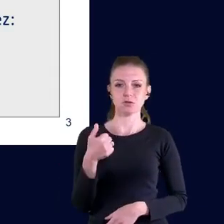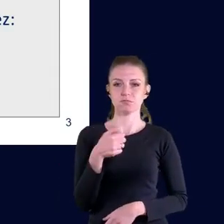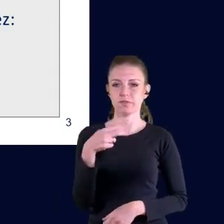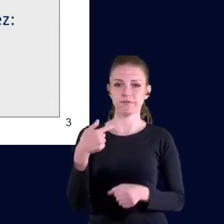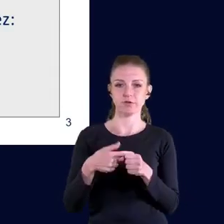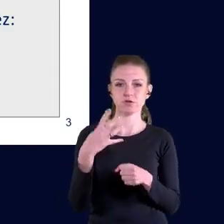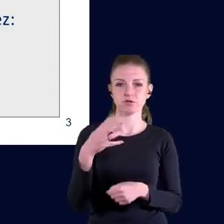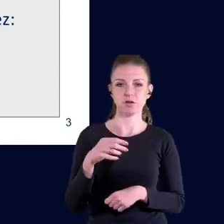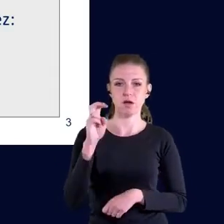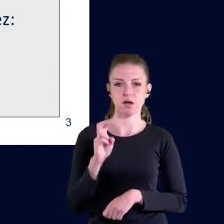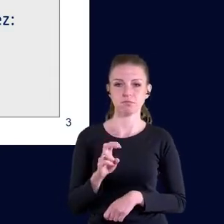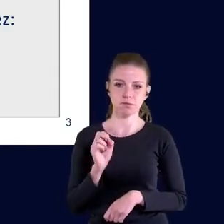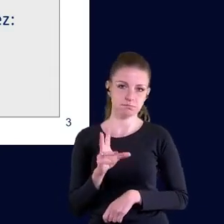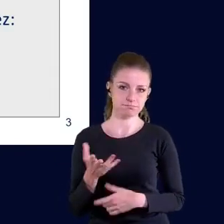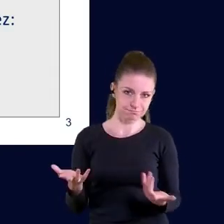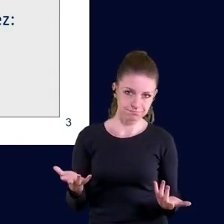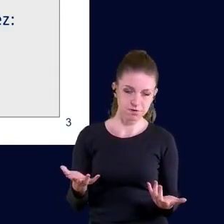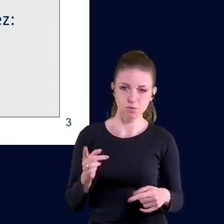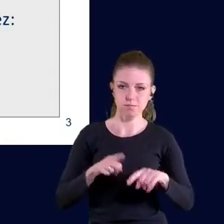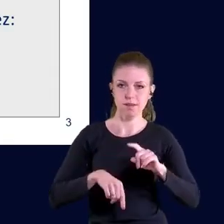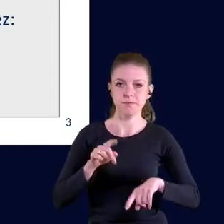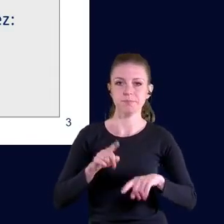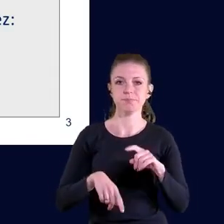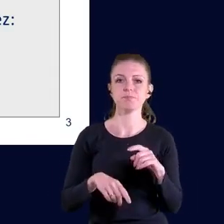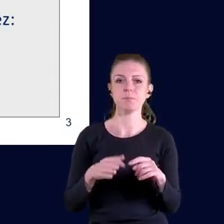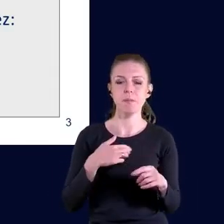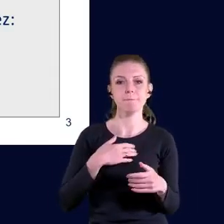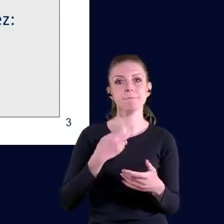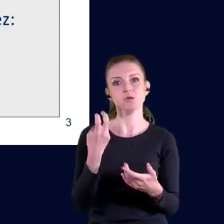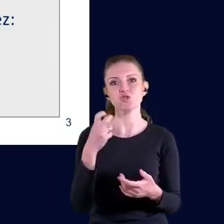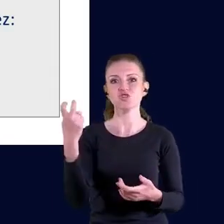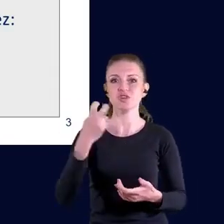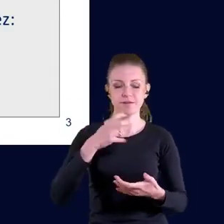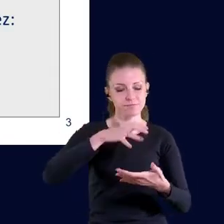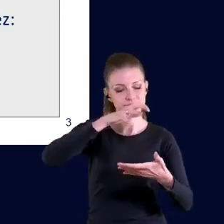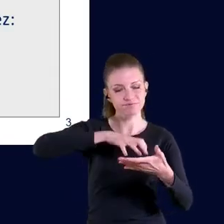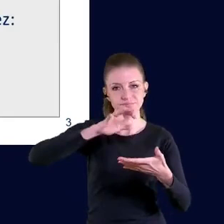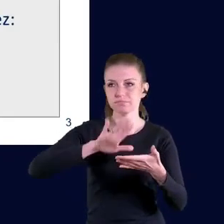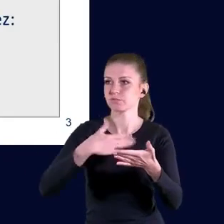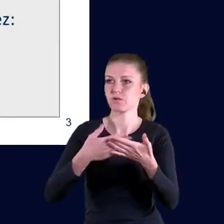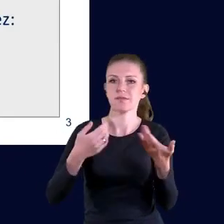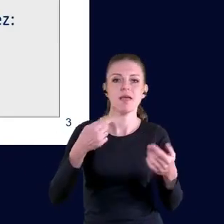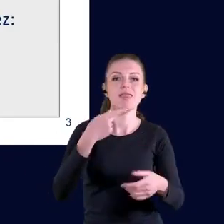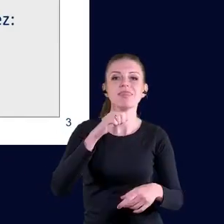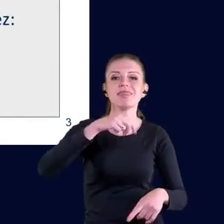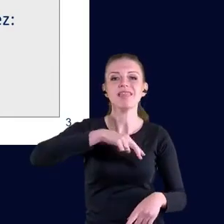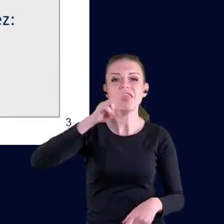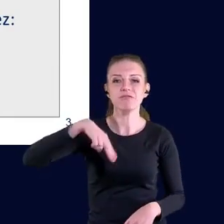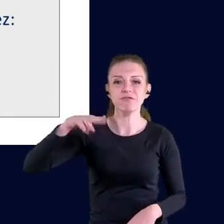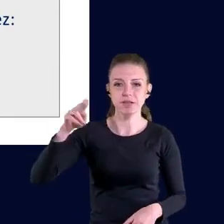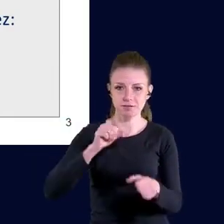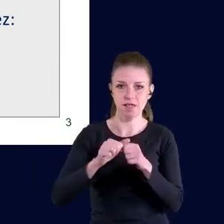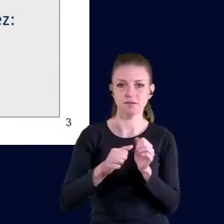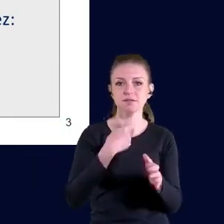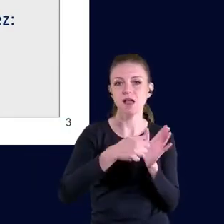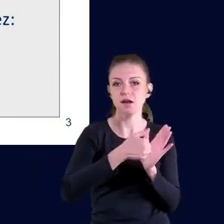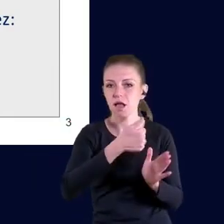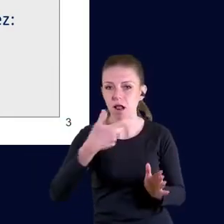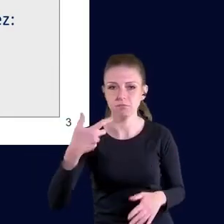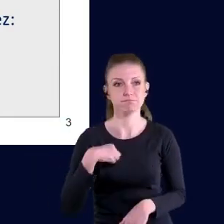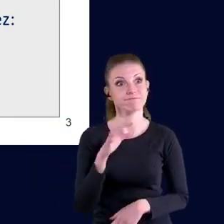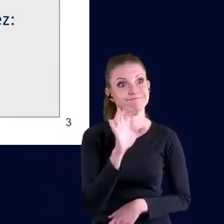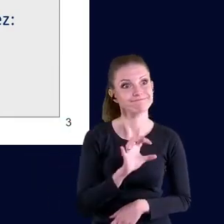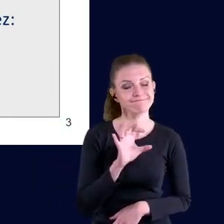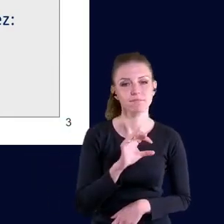jeśli mamy treści tak ciekawe jak seriale Na netflixie albo inną kruszącą